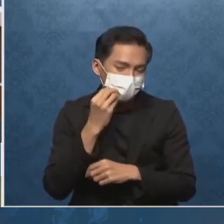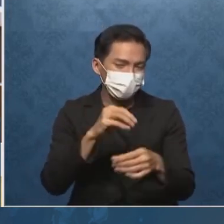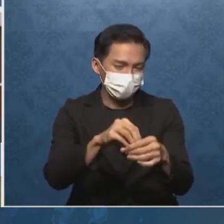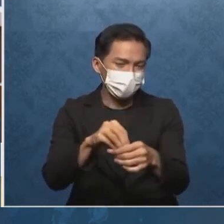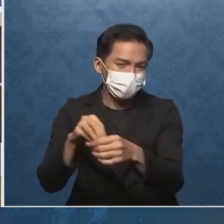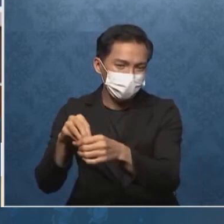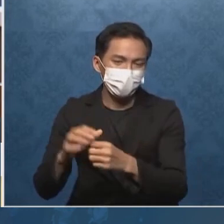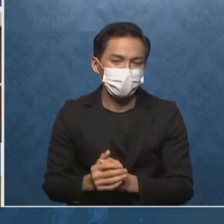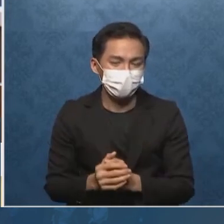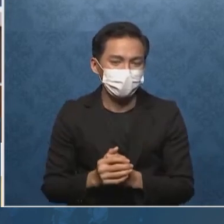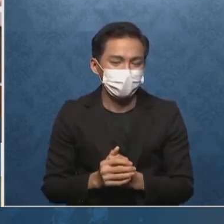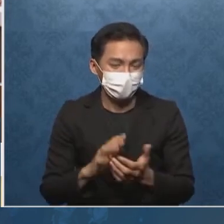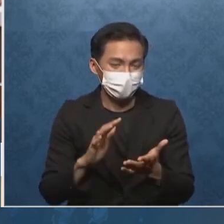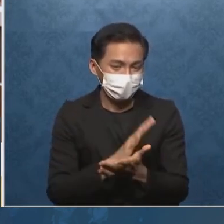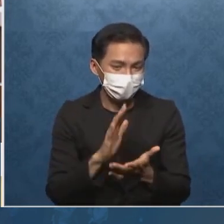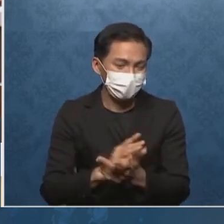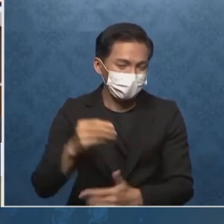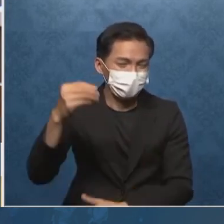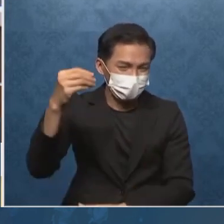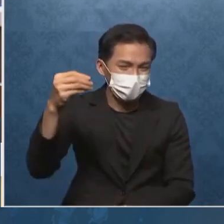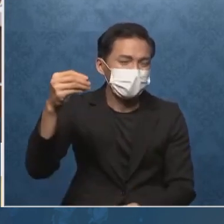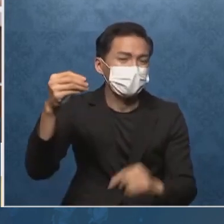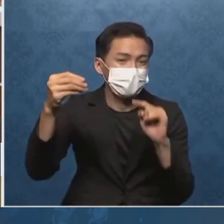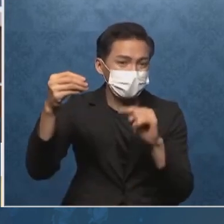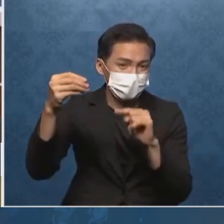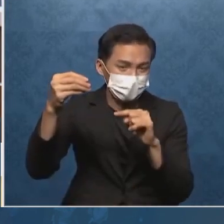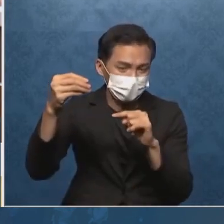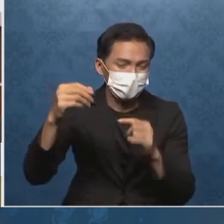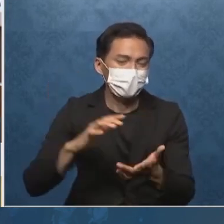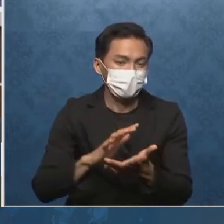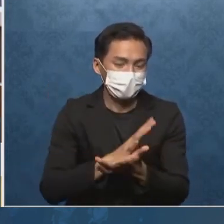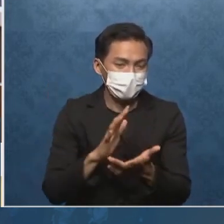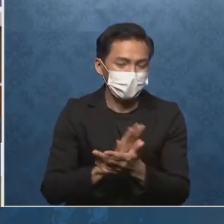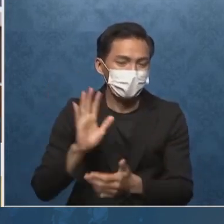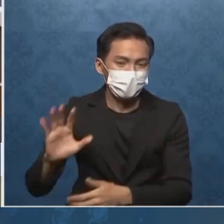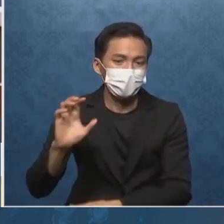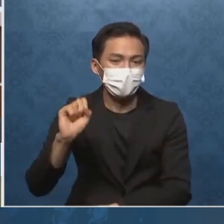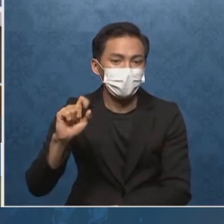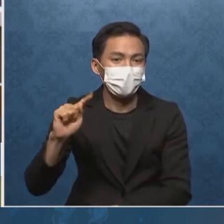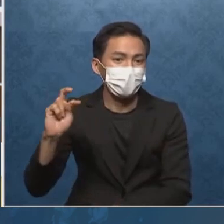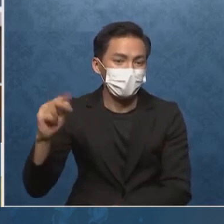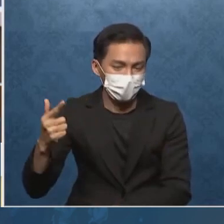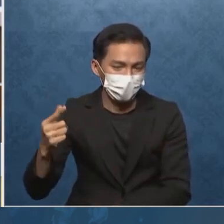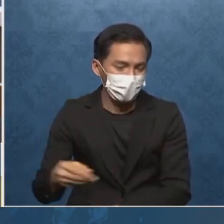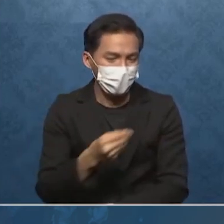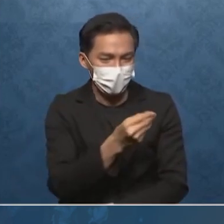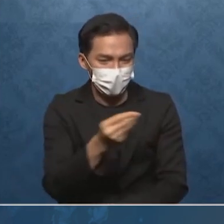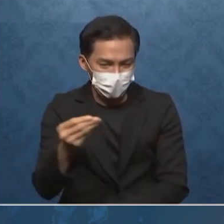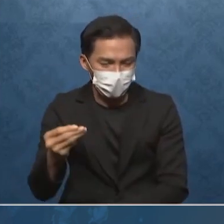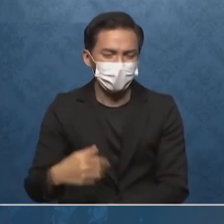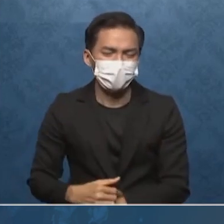เอกสารฉบับนี้ที่ผมถือเป็นเอกสารหนังสือท้วงติงจากศ.ดร.ไปยังหน่วยงานต่างๆนะครับ